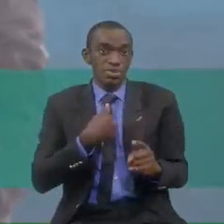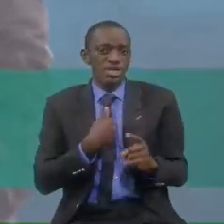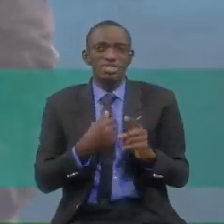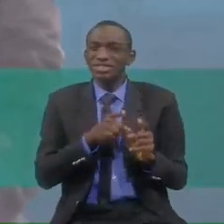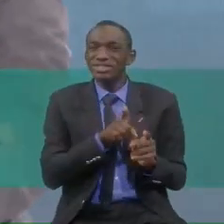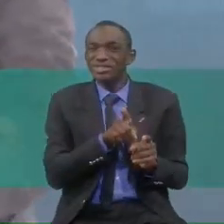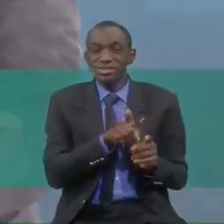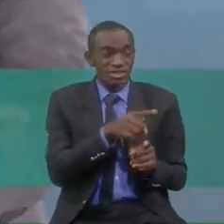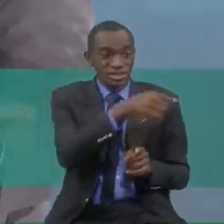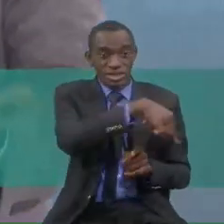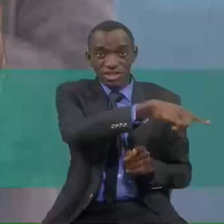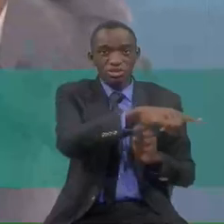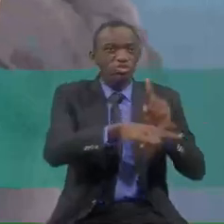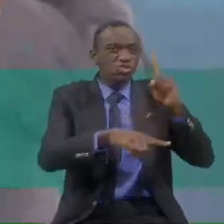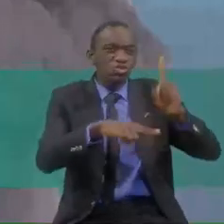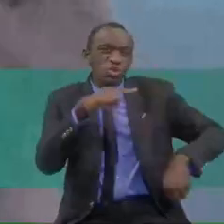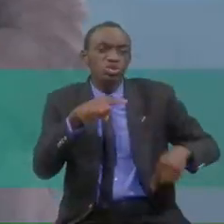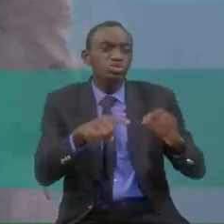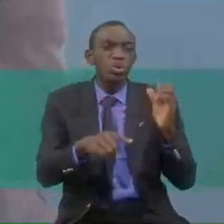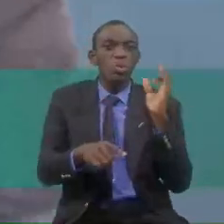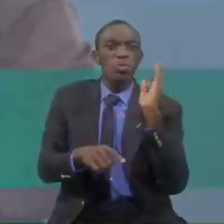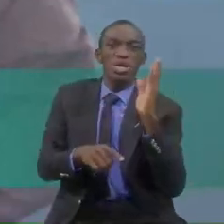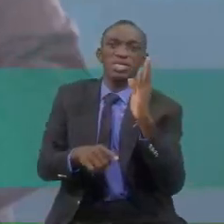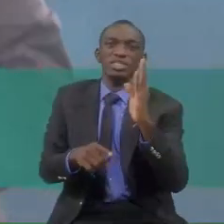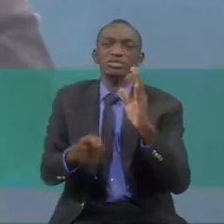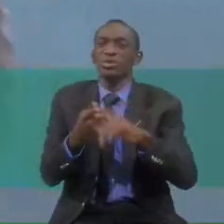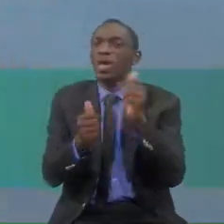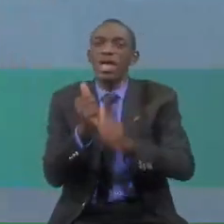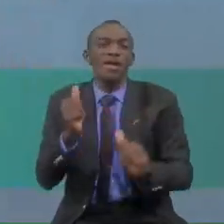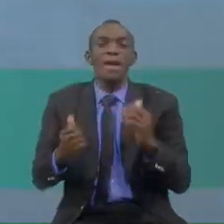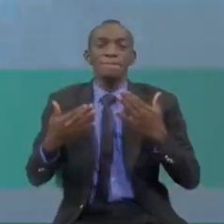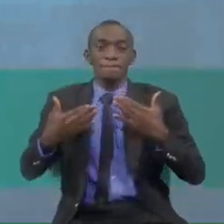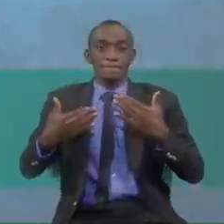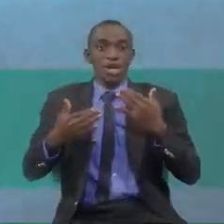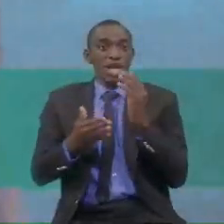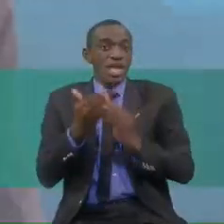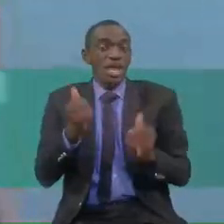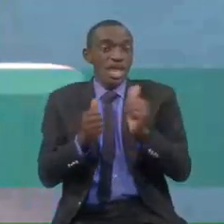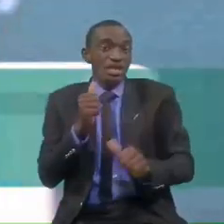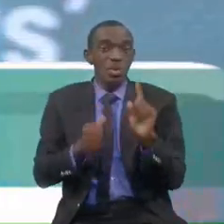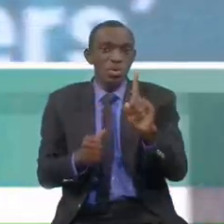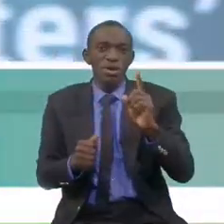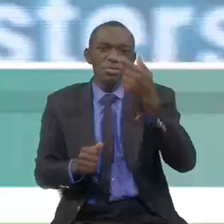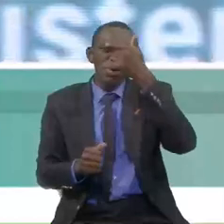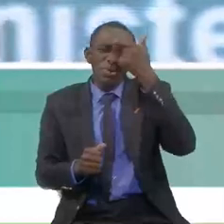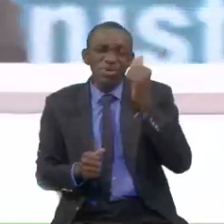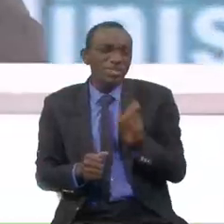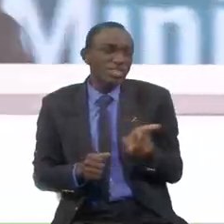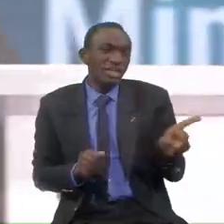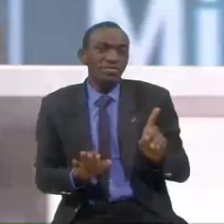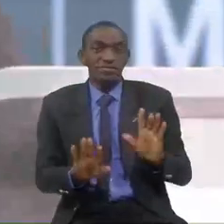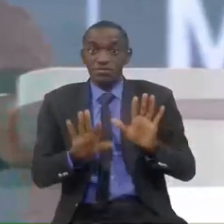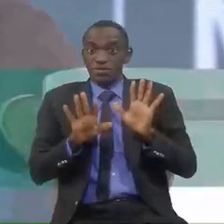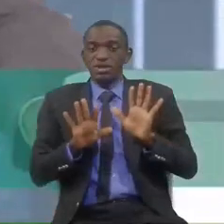le Saint-Esprit vienne et que la joie de l'Esprit de joie vienne sur